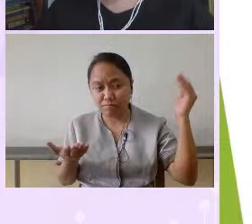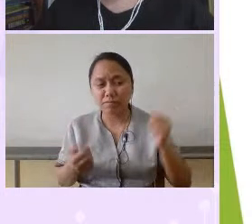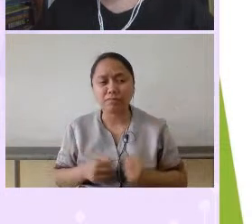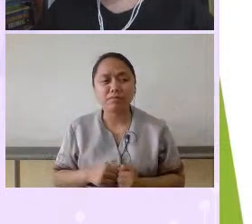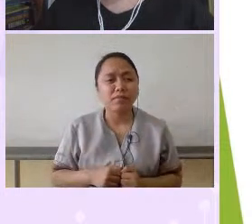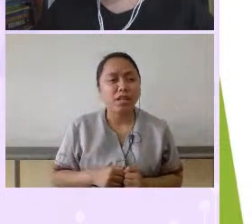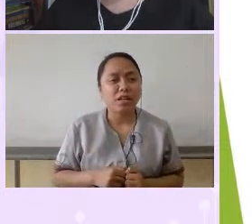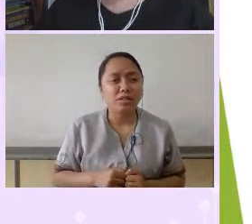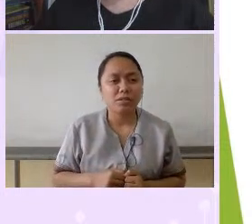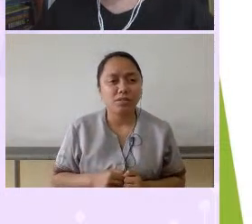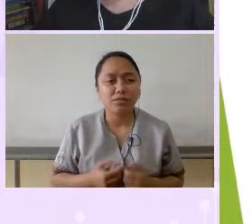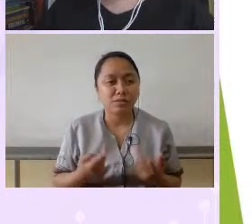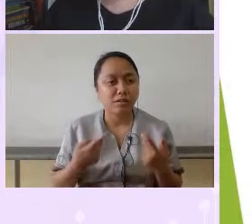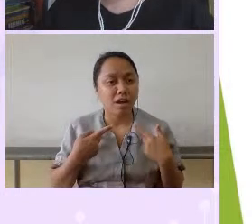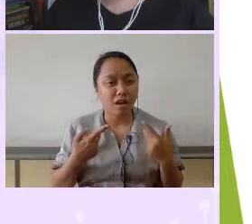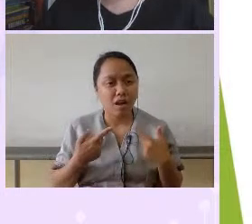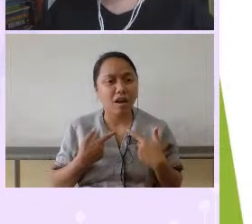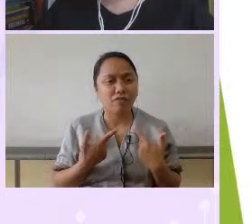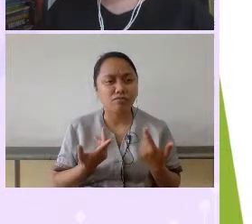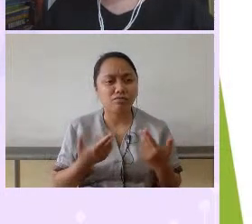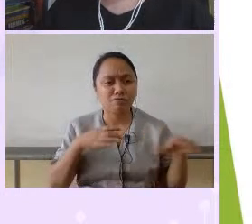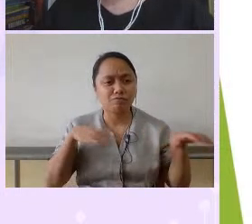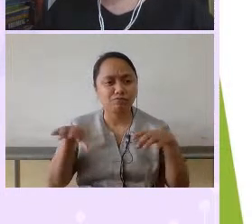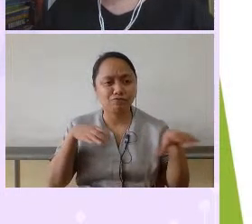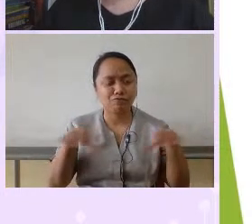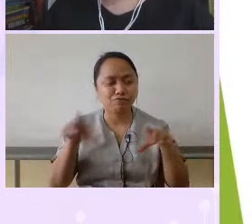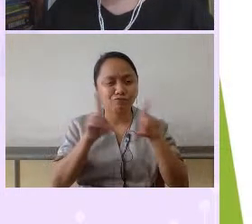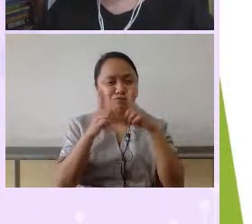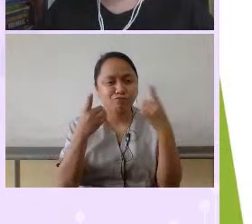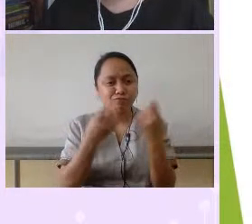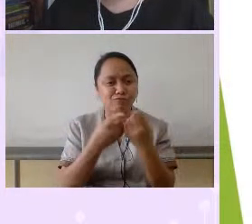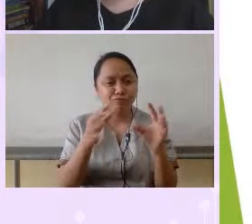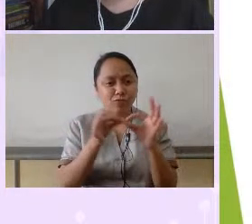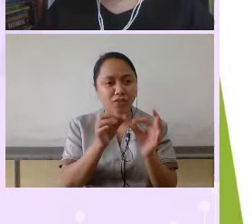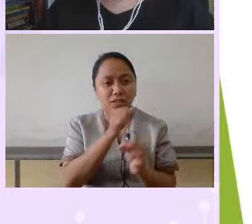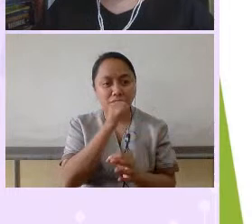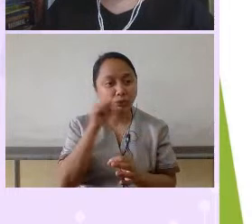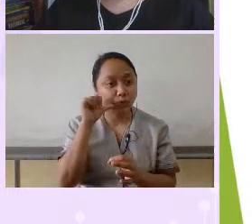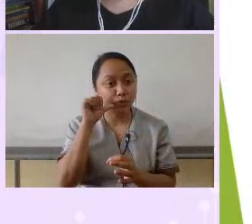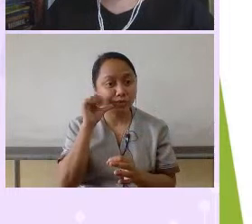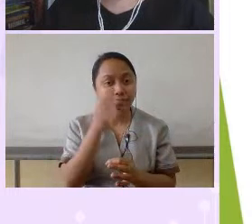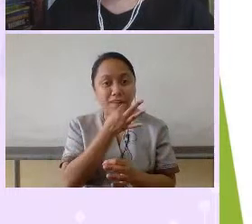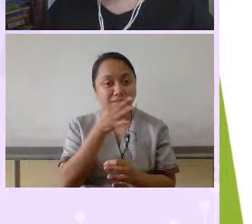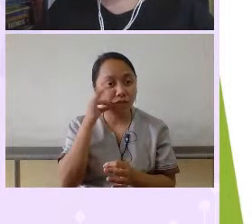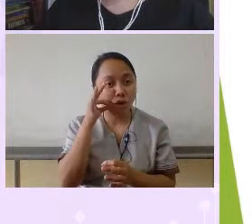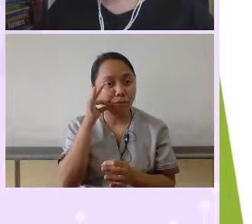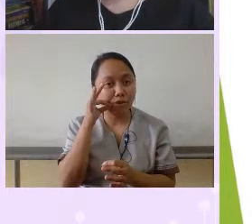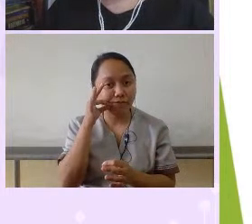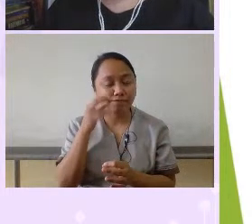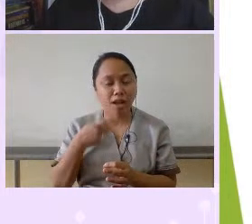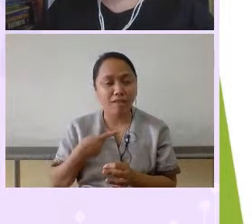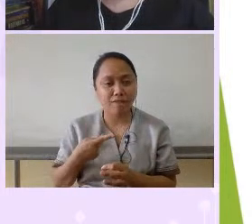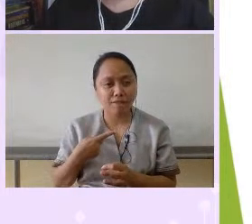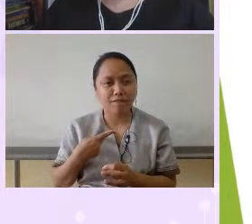po tayong mga ginagawa sa Department of Agriculture na makikita po natin sa